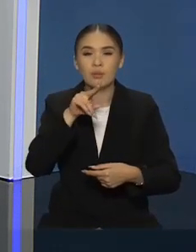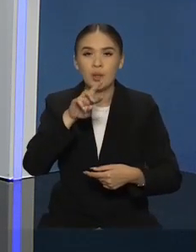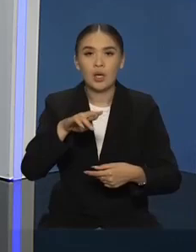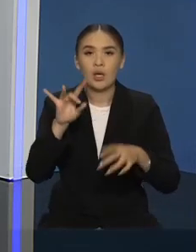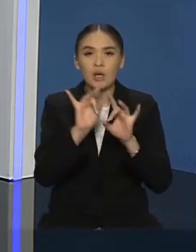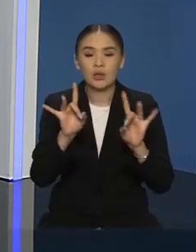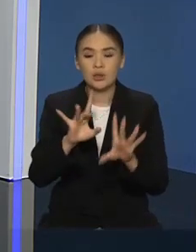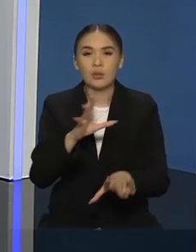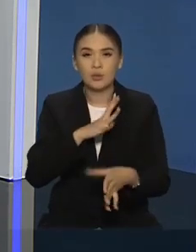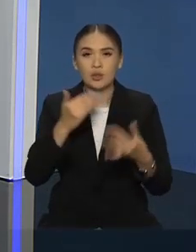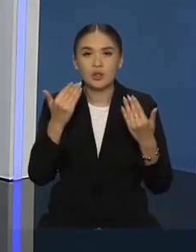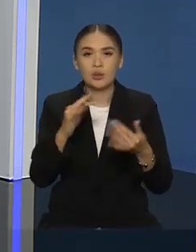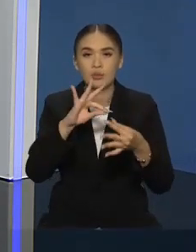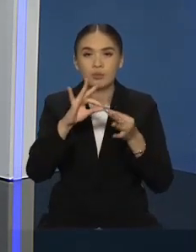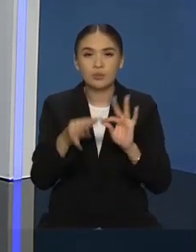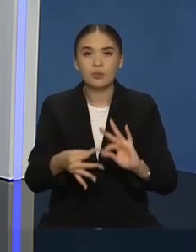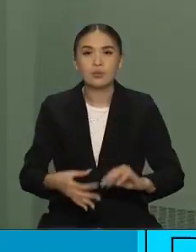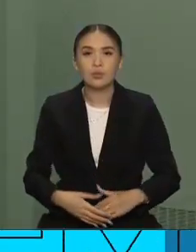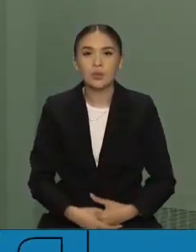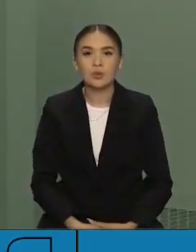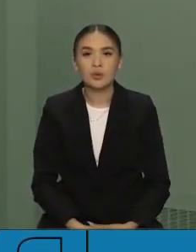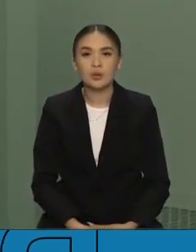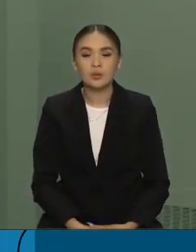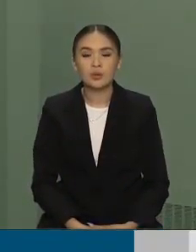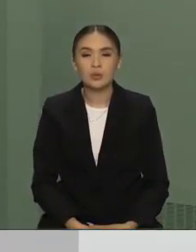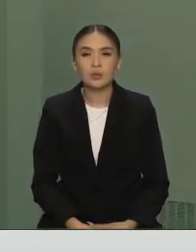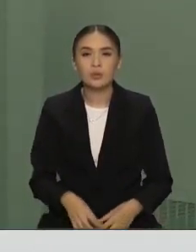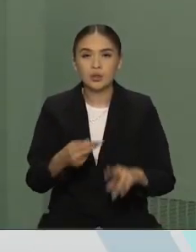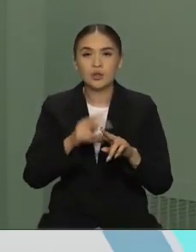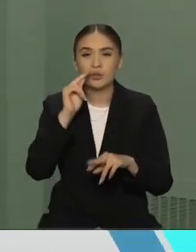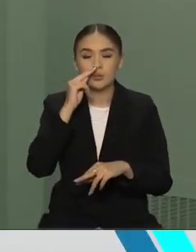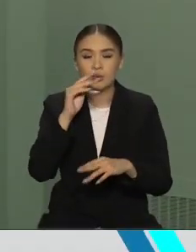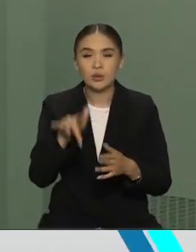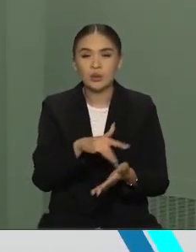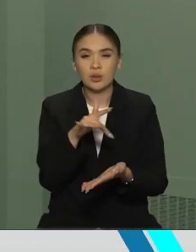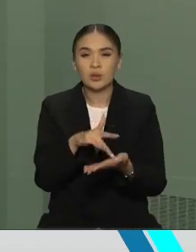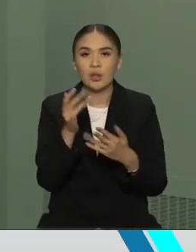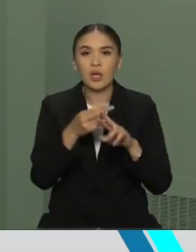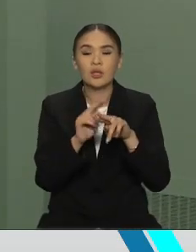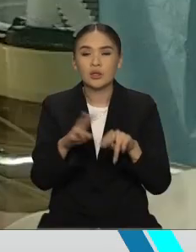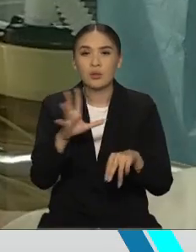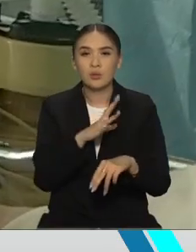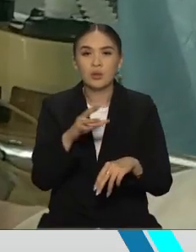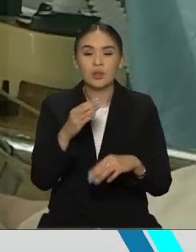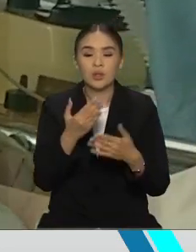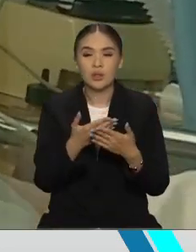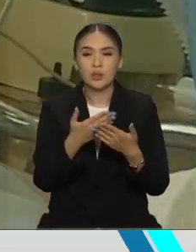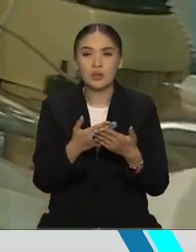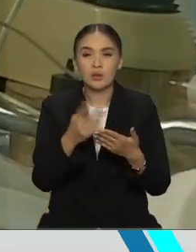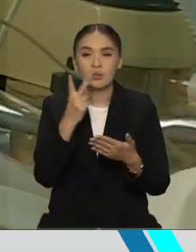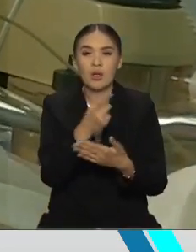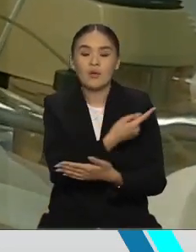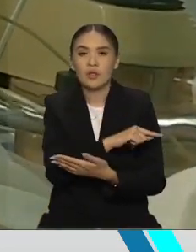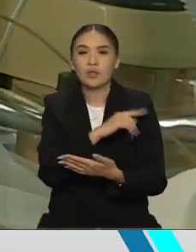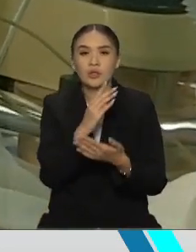Подробности у Ирины Панфиловой. У жителя Шымкента теперь два день рождения. Неделю назад врачи подарили ему вторую